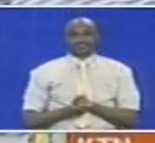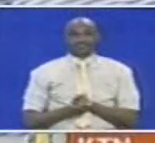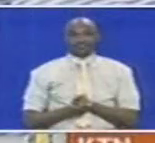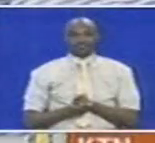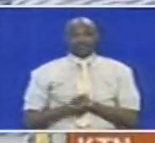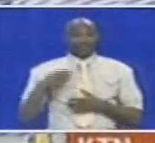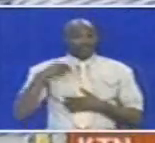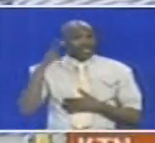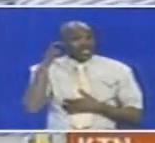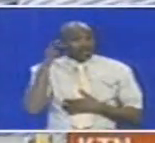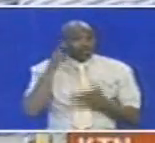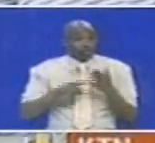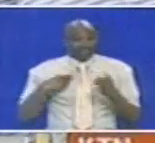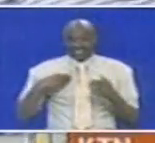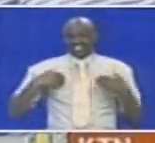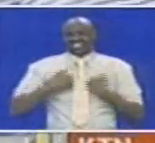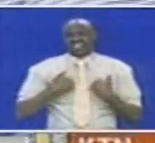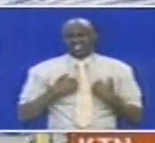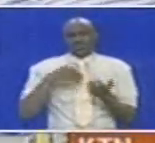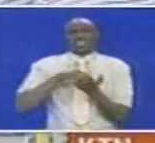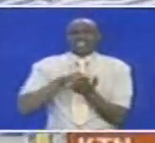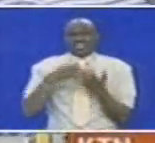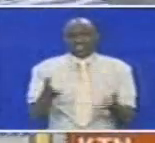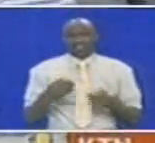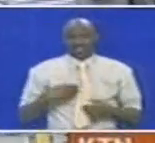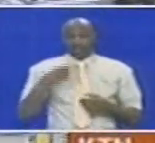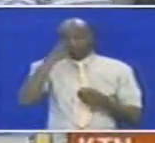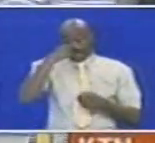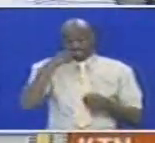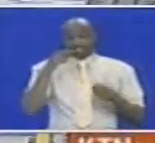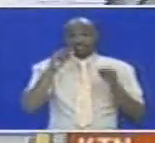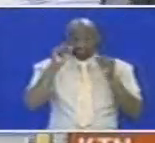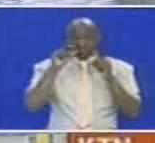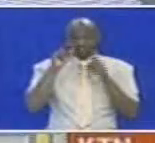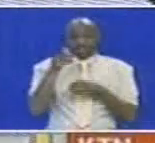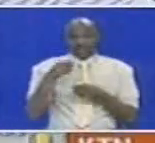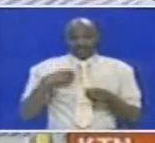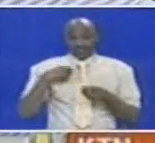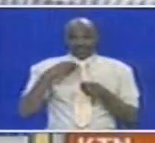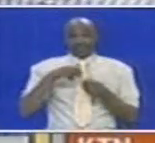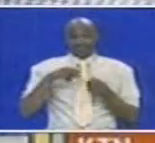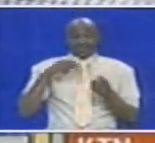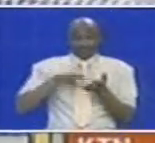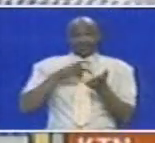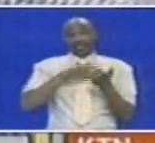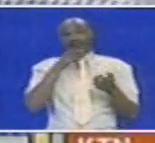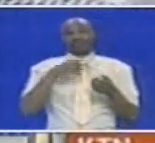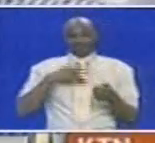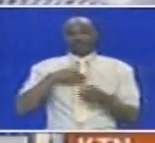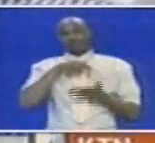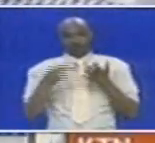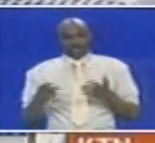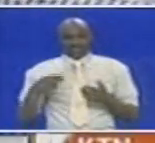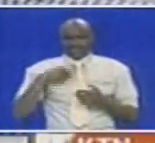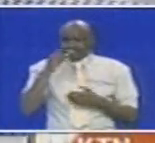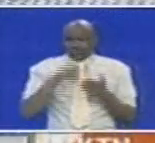Nilizikia sina nguvu. Macho ni kama yanafurutwa, kama anaenda kuanguka. Haina, ilikuwa